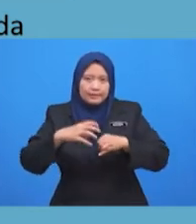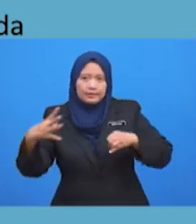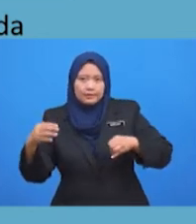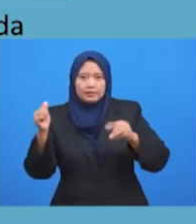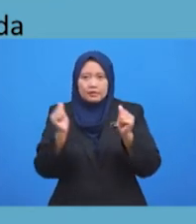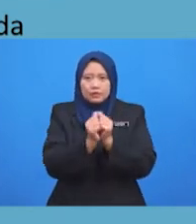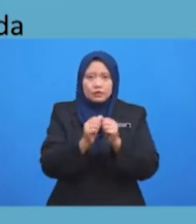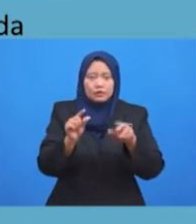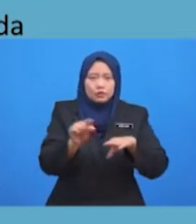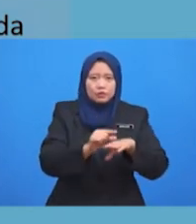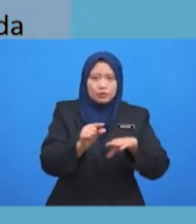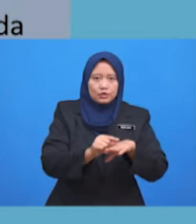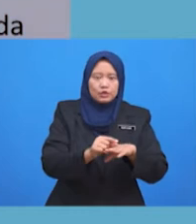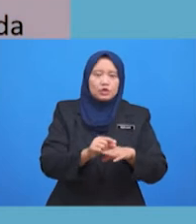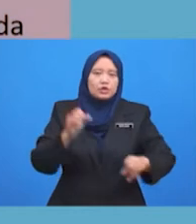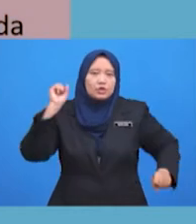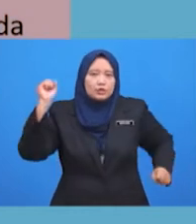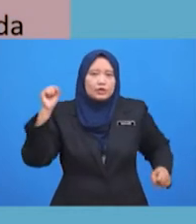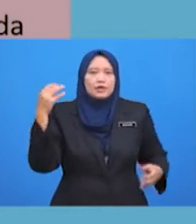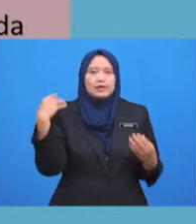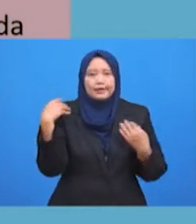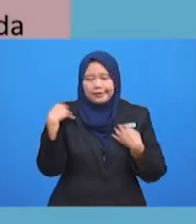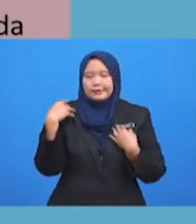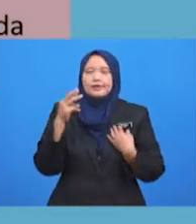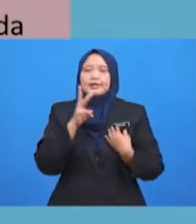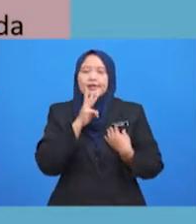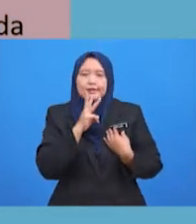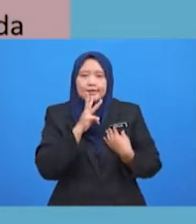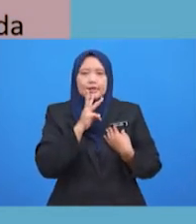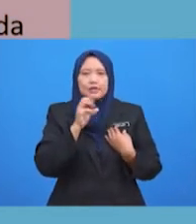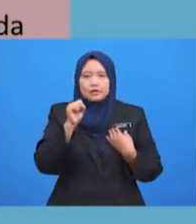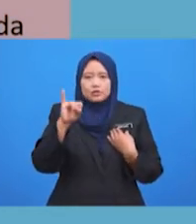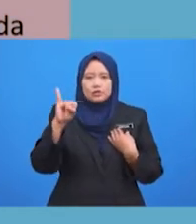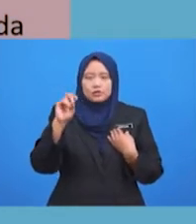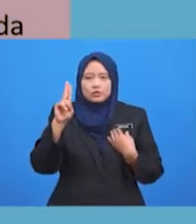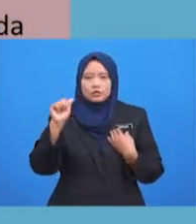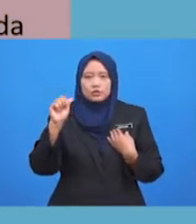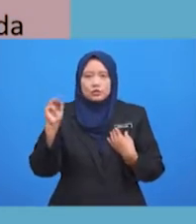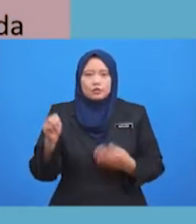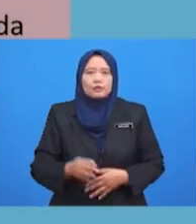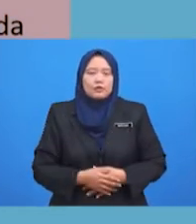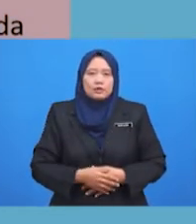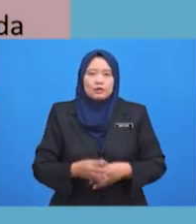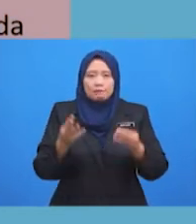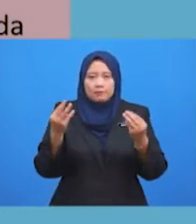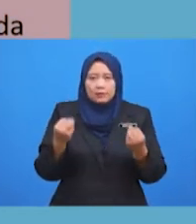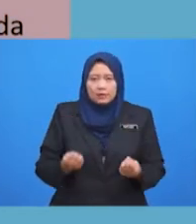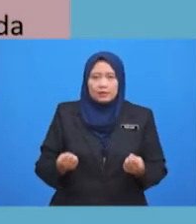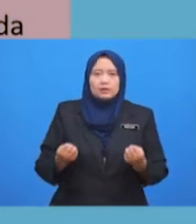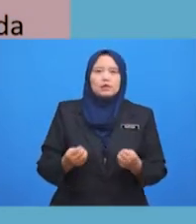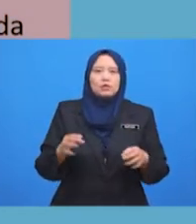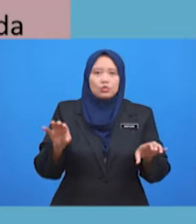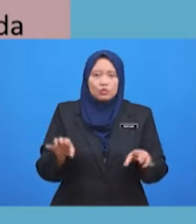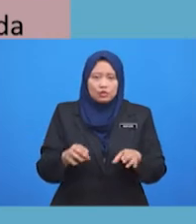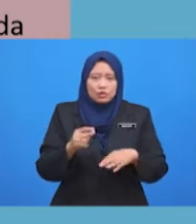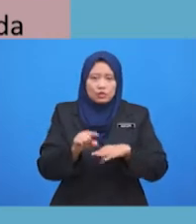dengan air suam. Kemudian, nasihatkan kepada pelanggan mengenai produk penjagaan selepas rawatan yang